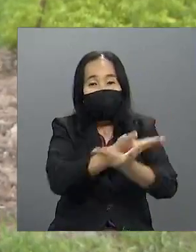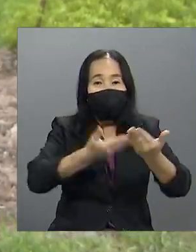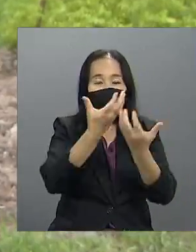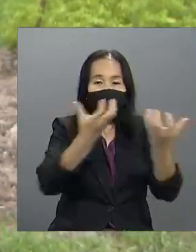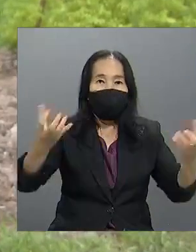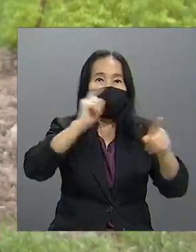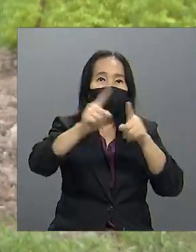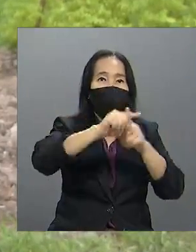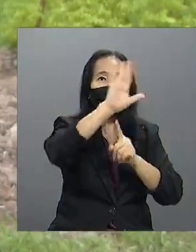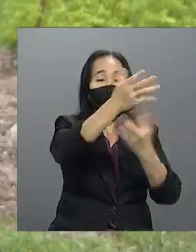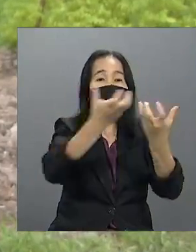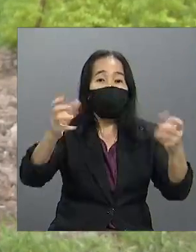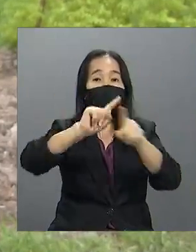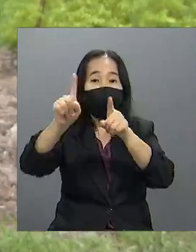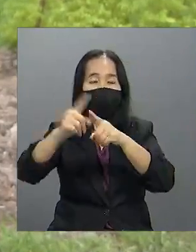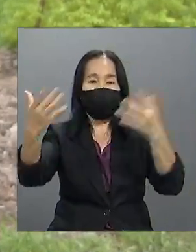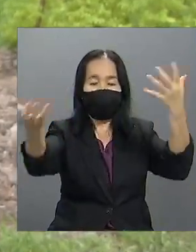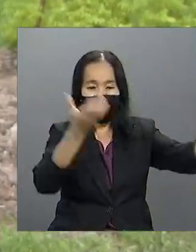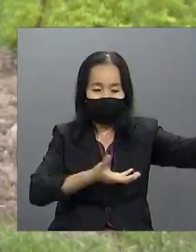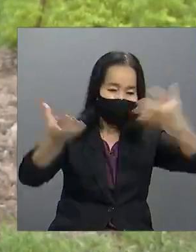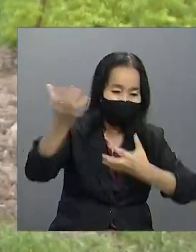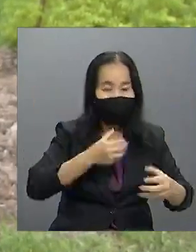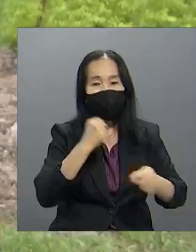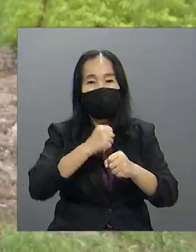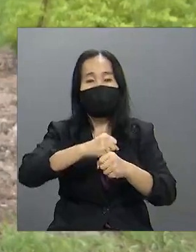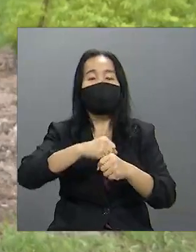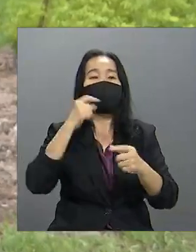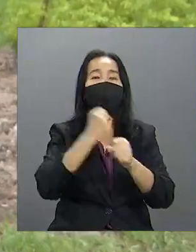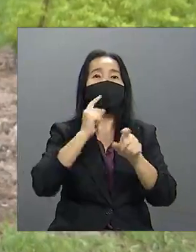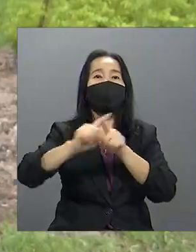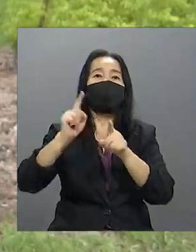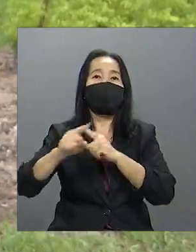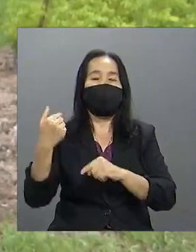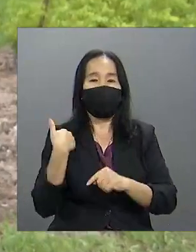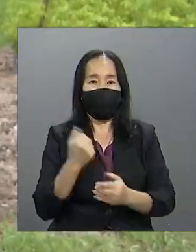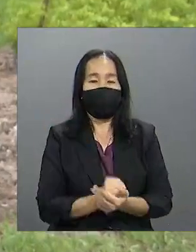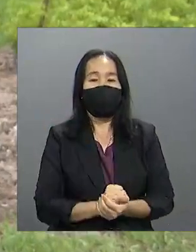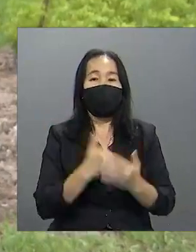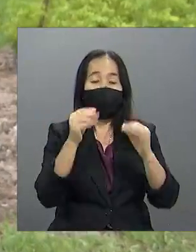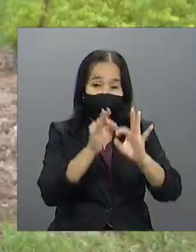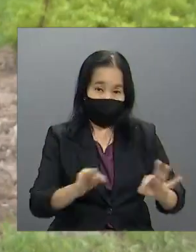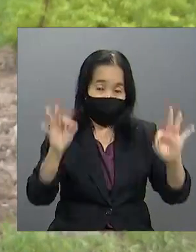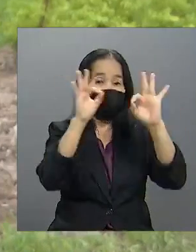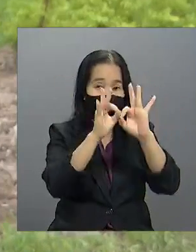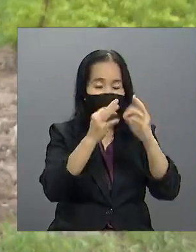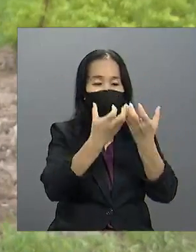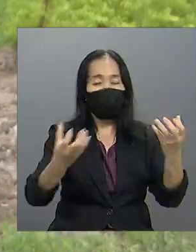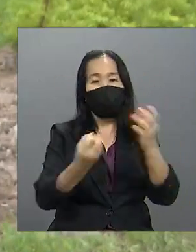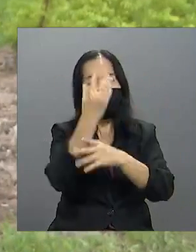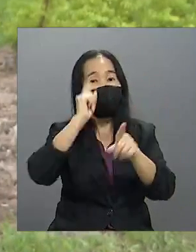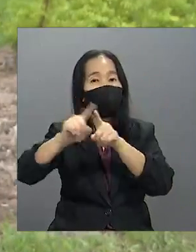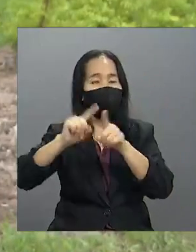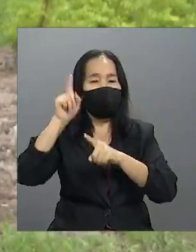คที่ใส่ใจสุขภาพและผู้ผลิตที่ผลิตสินค้าออร์แกนิกด้วยค่ะที่สำคัญก็ยังคงมีการจ้างงานอย่างต่อเนื่องนะคะ